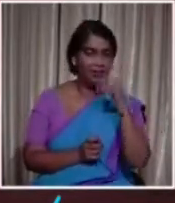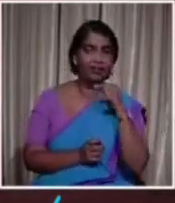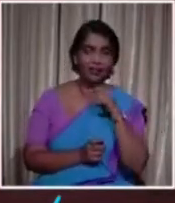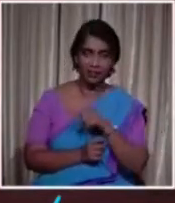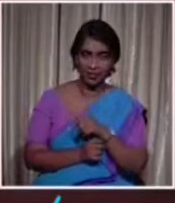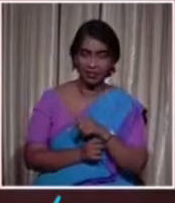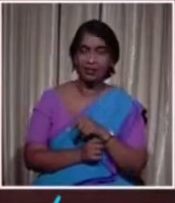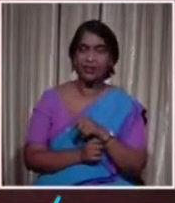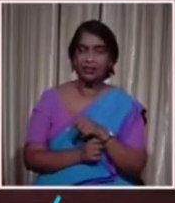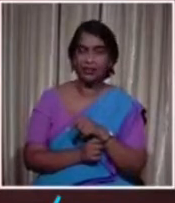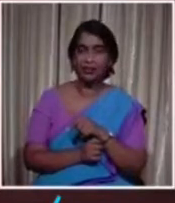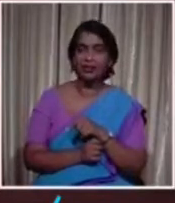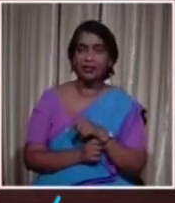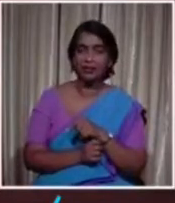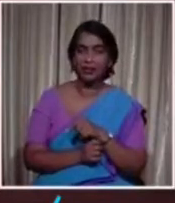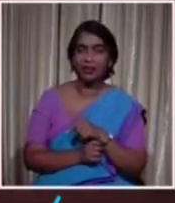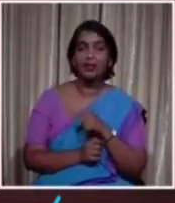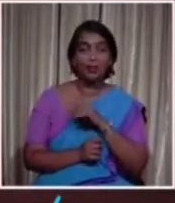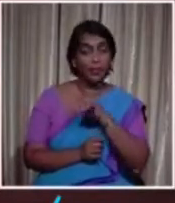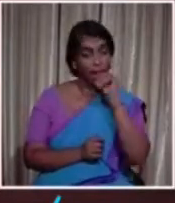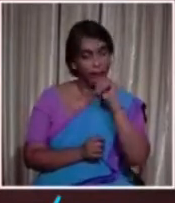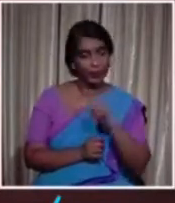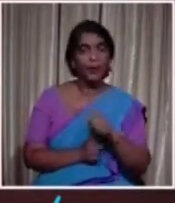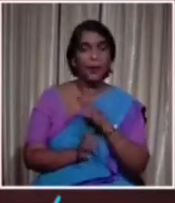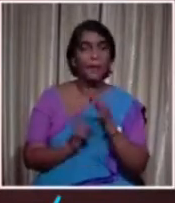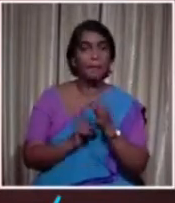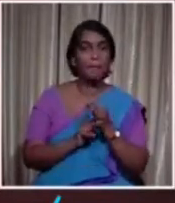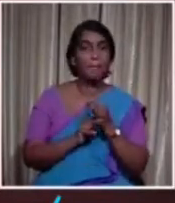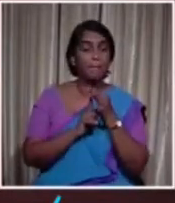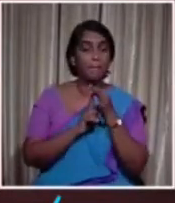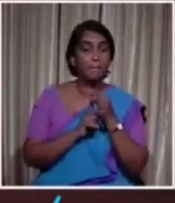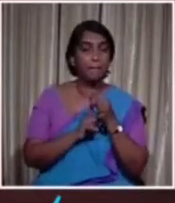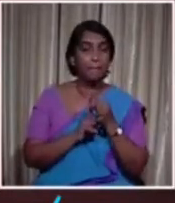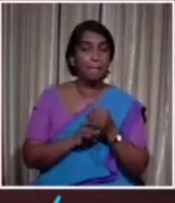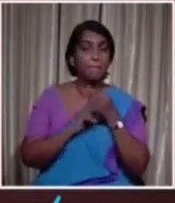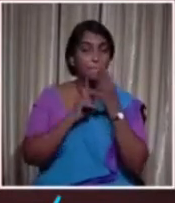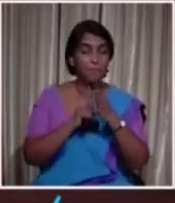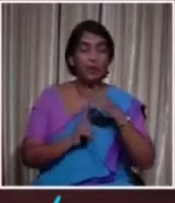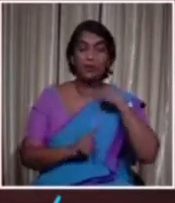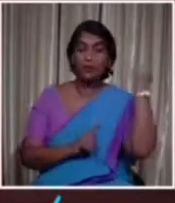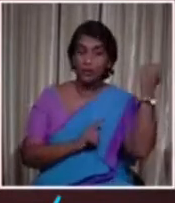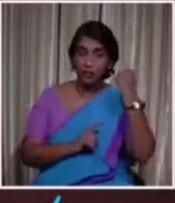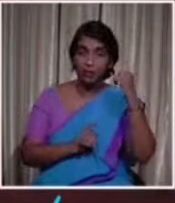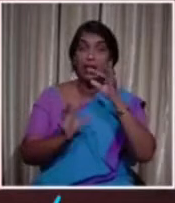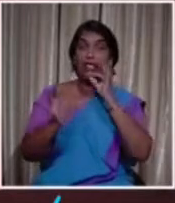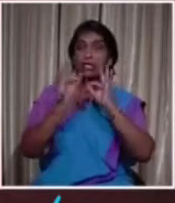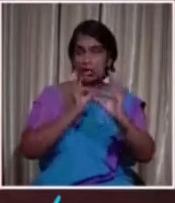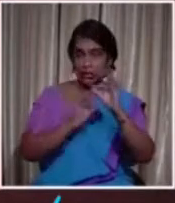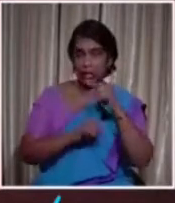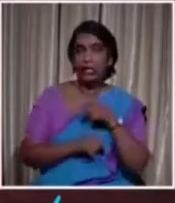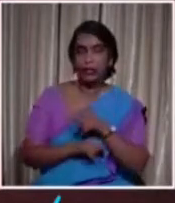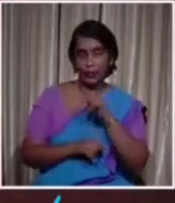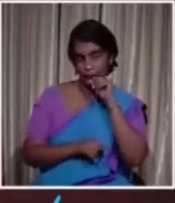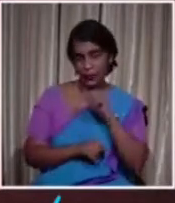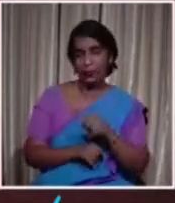වචනේ පරිසමාප්ප අර්ථයෙන්ම ප්‍රේමදාස මහත්තයාගේ හැම රැස්වීමකම ගාපු ගීතයක් තමයි මේ